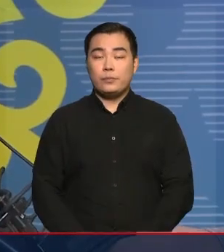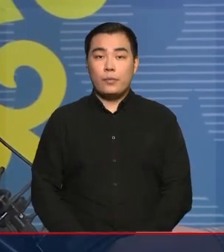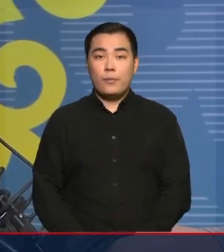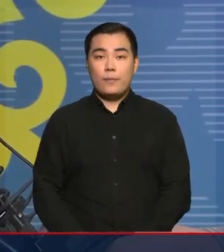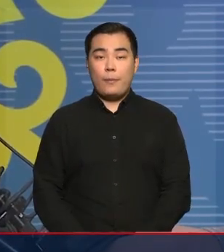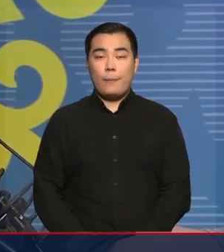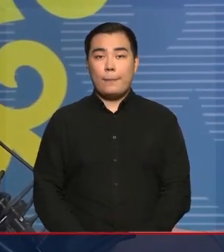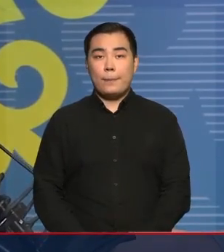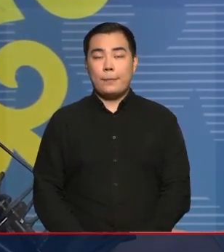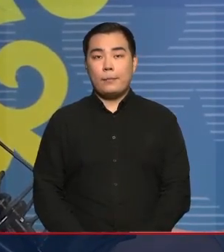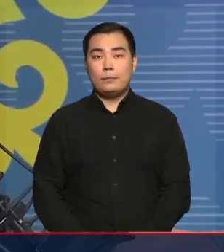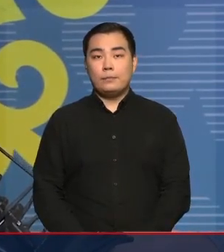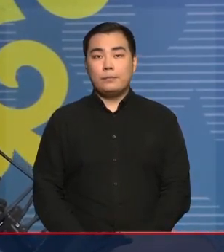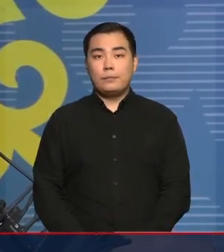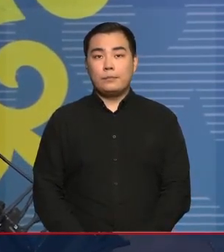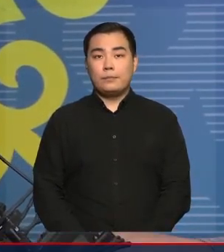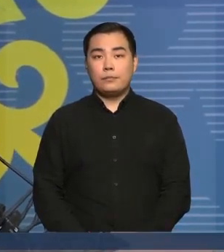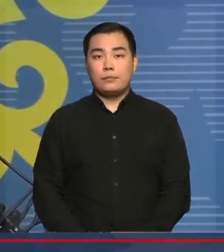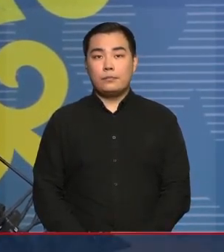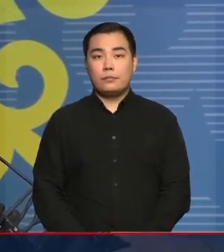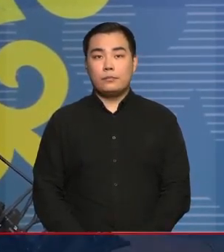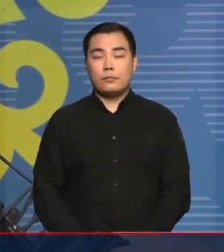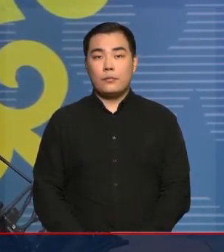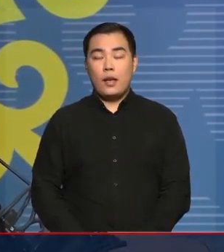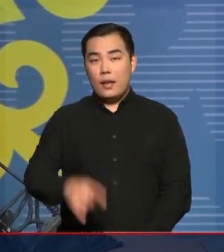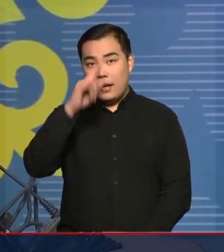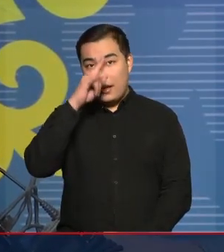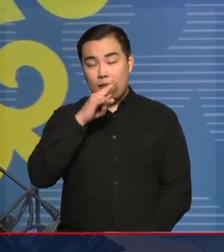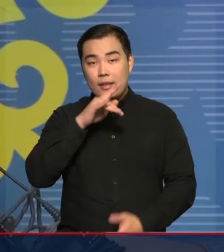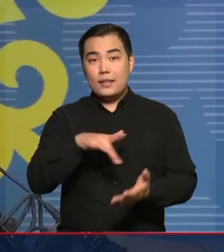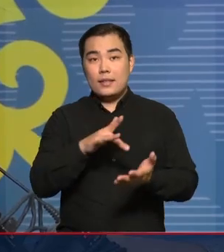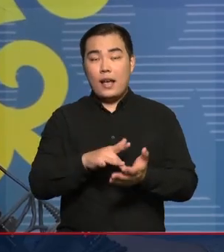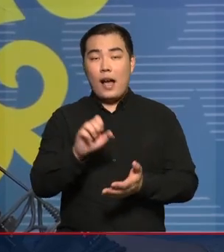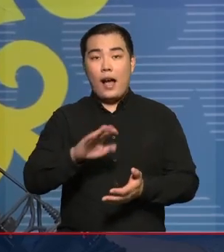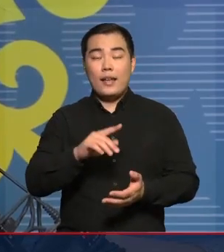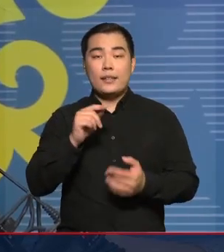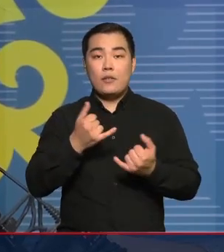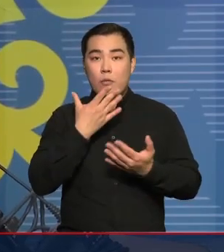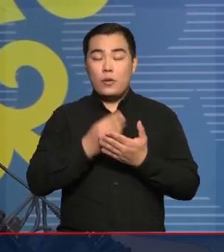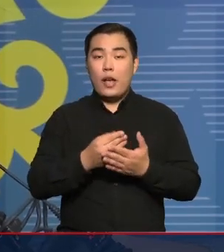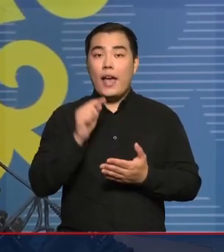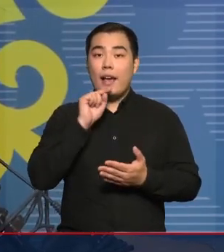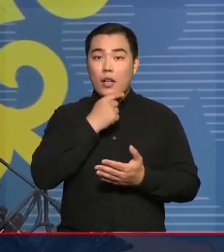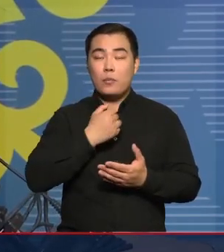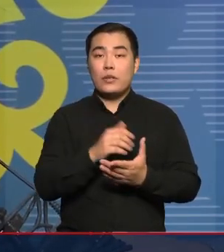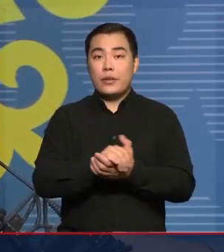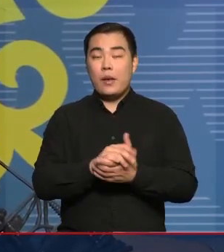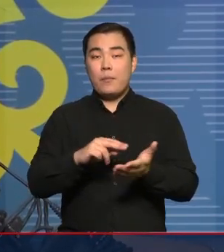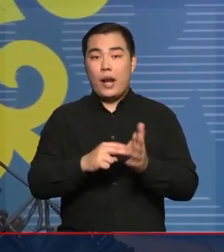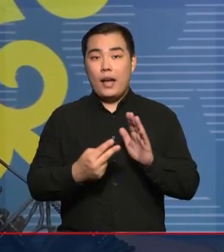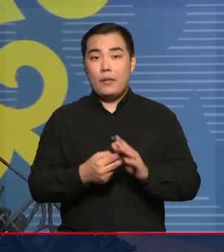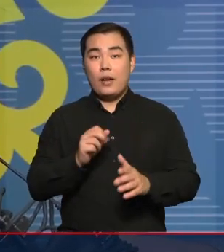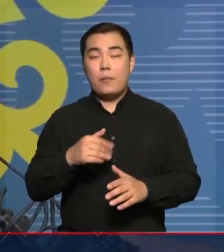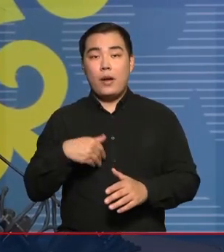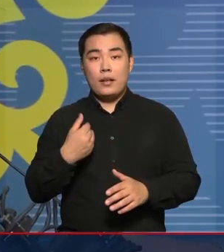Программы по центрально-азиатскому экономическому сотрудничеству. Қазақстан Орталық Азия өңірлік экономикалық ынтымақтастығы бағдарламасына мүше